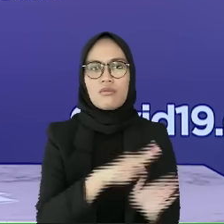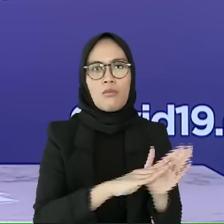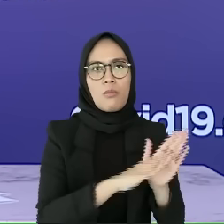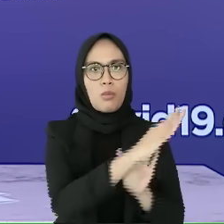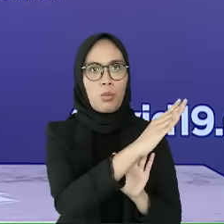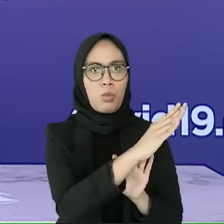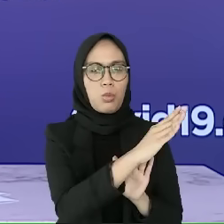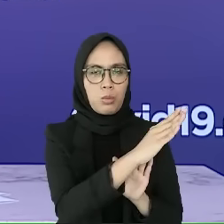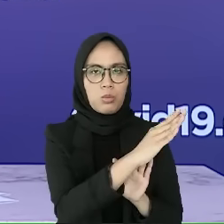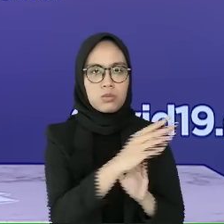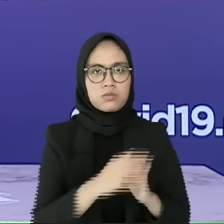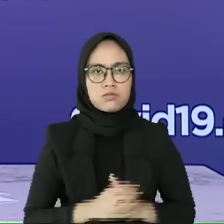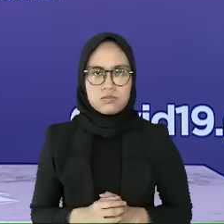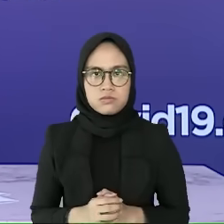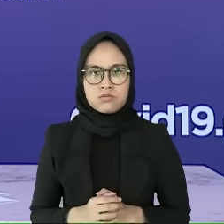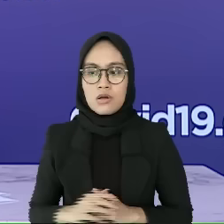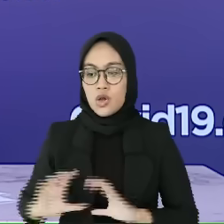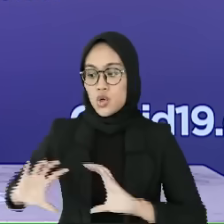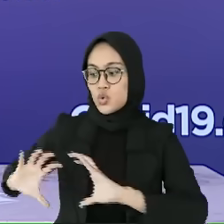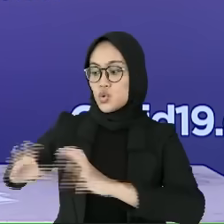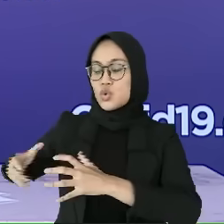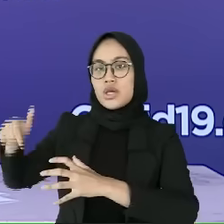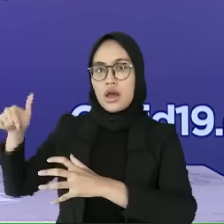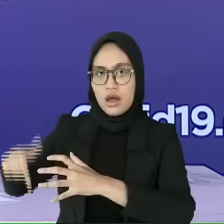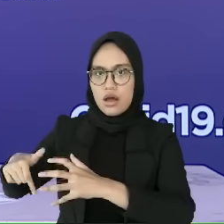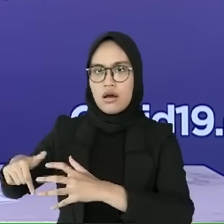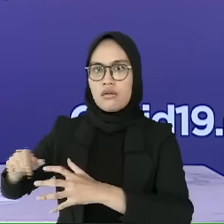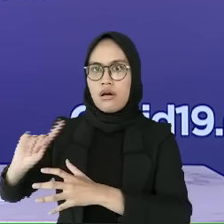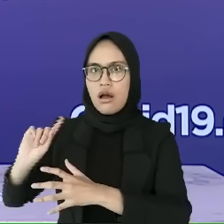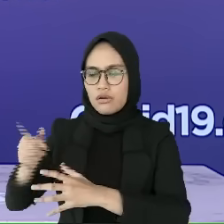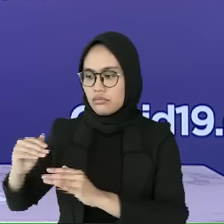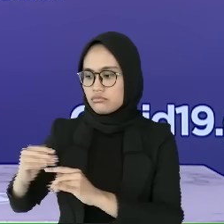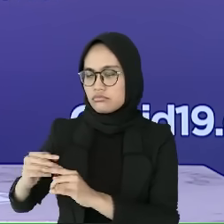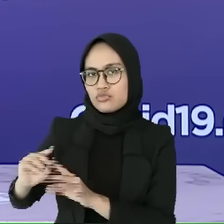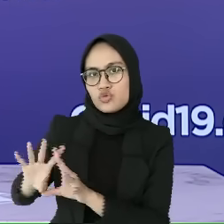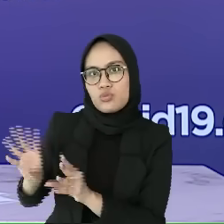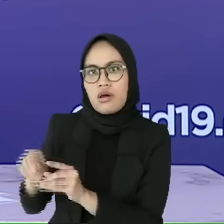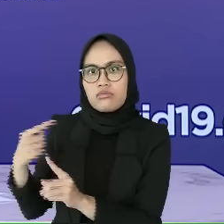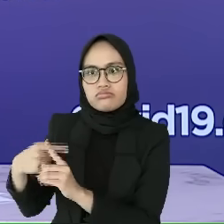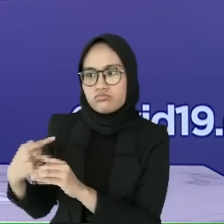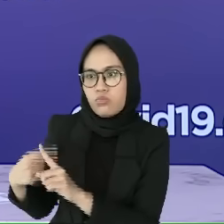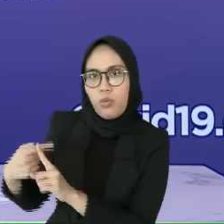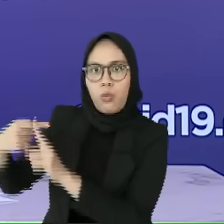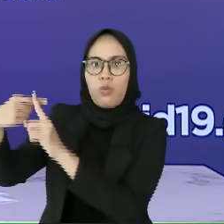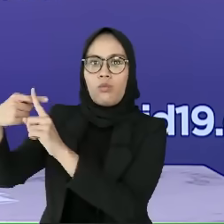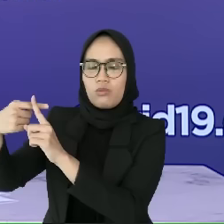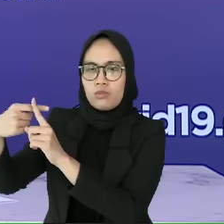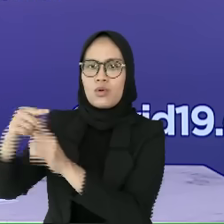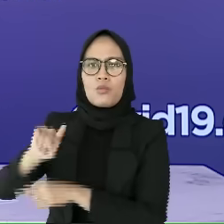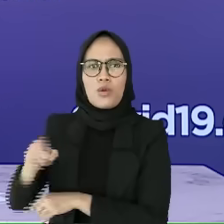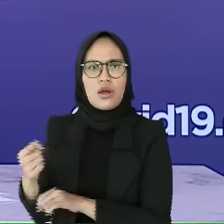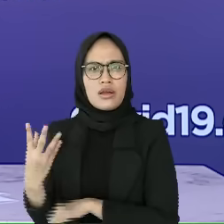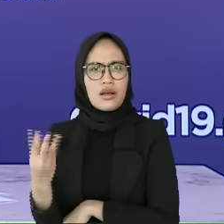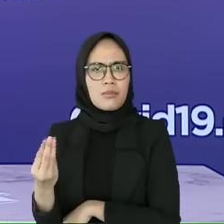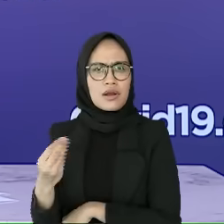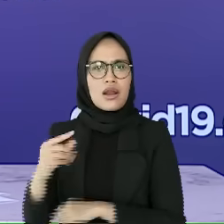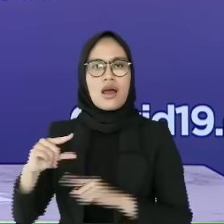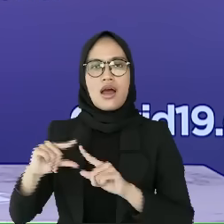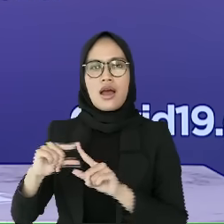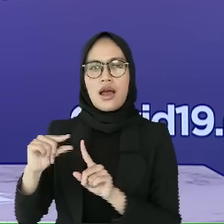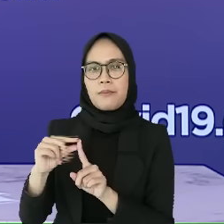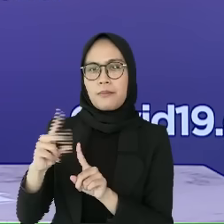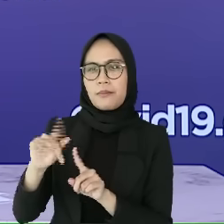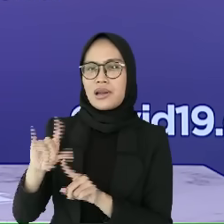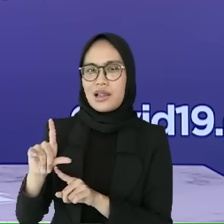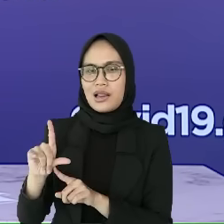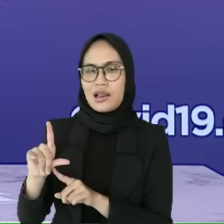Namun, dunia mengalami second wave lebih cepat dibandingkan Indonesia, yaitu pada bulan April. Indonesia baru menyusul